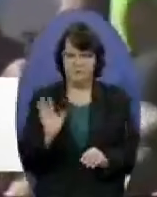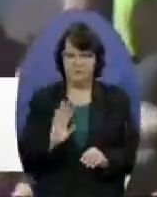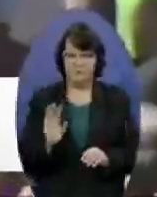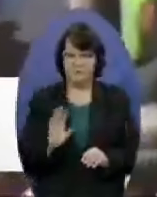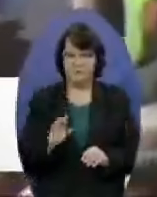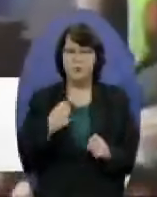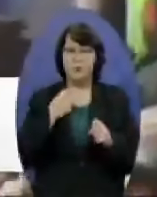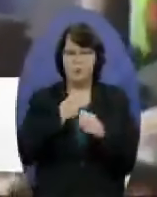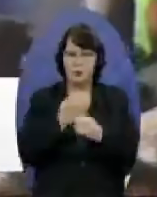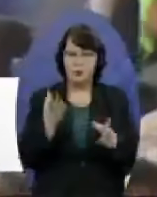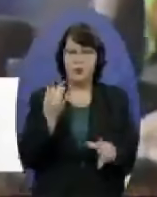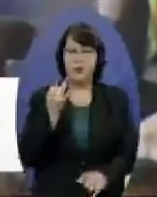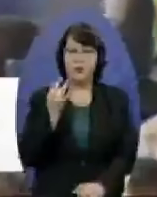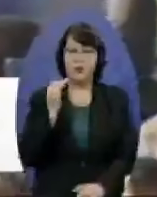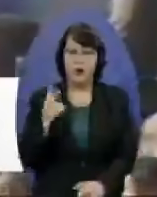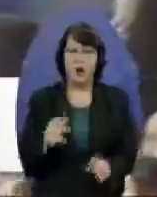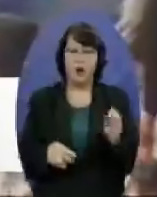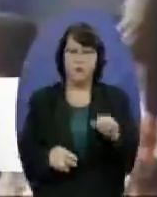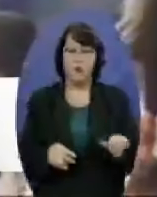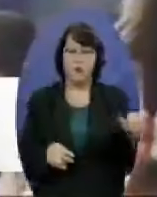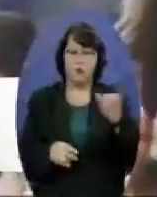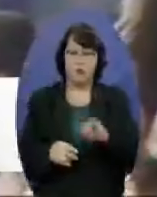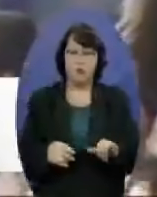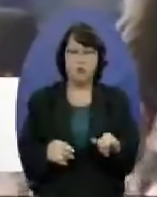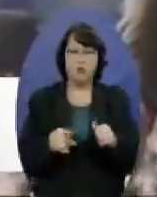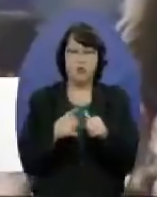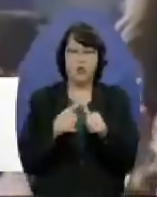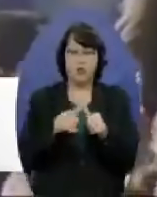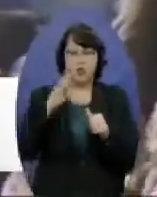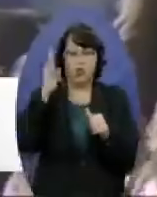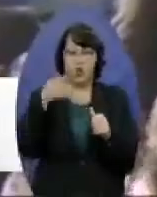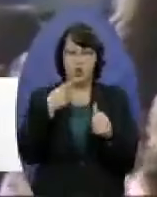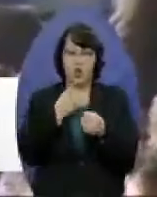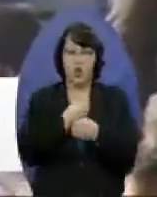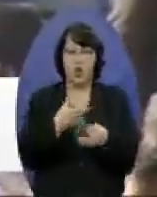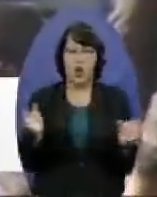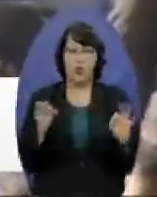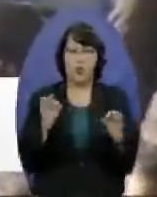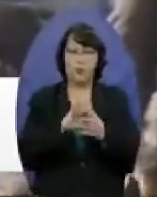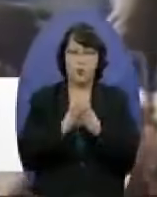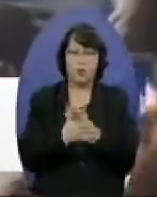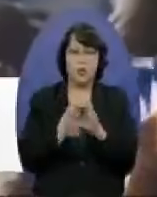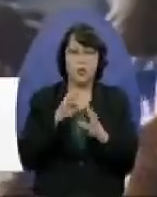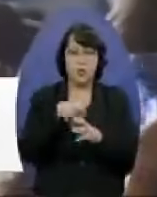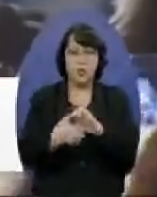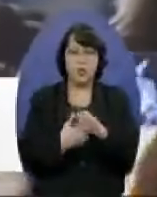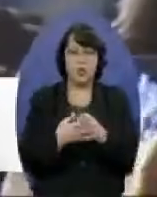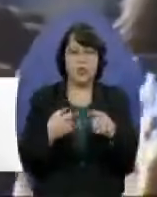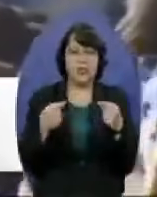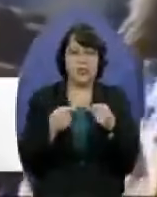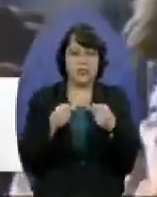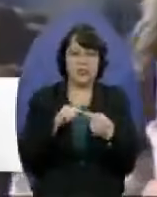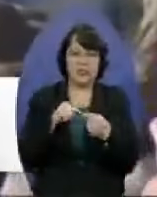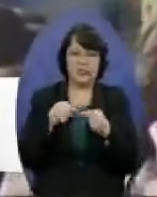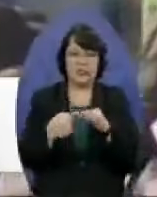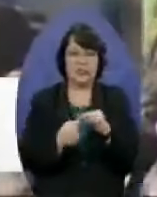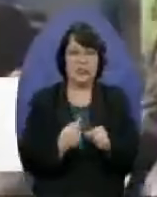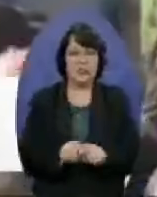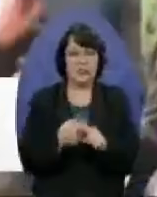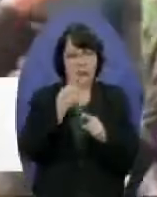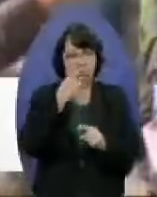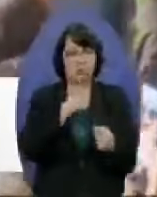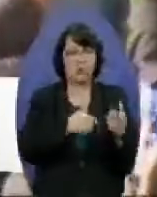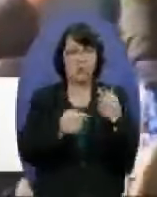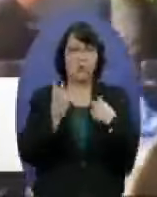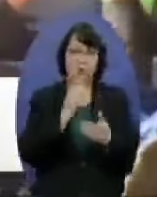тэрээр энэ мэдэгдэлтэй Иран Америкийн нэгдсэн улсыг нэрийг дурдаагүй. За гэхдээ дэлхийн нийтийн тогтворгүй байдал улам нэмэгдэж байгаад сэтгэл